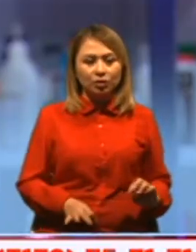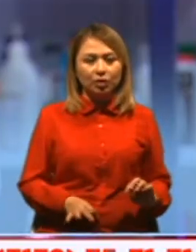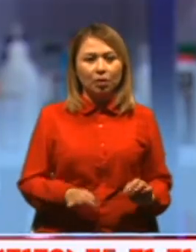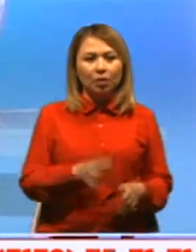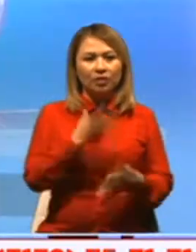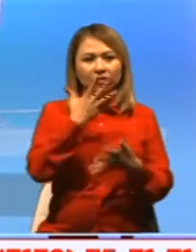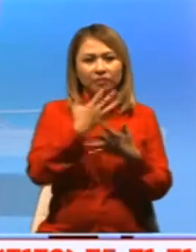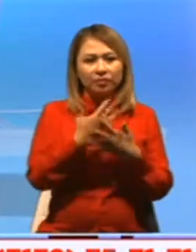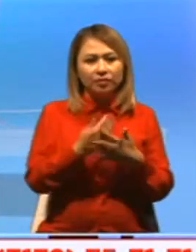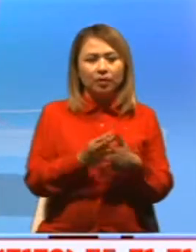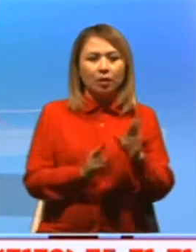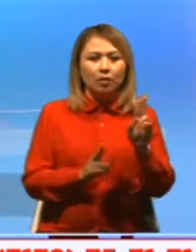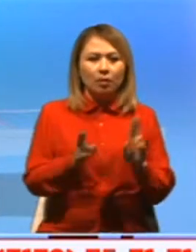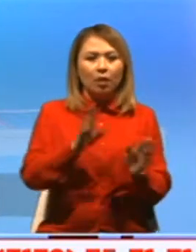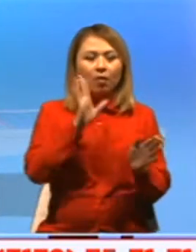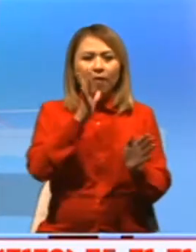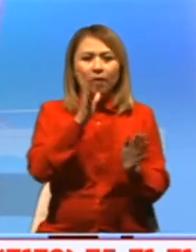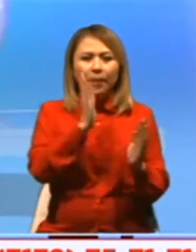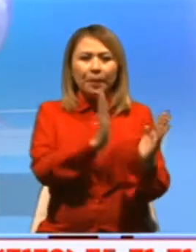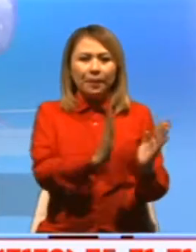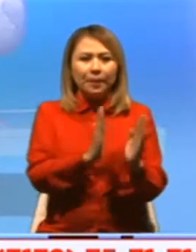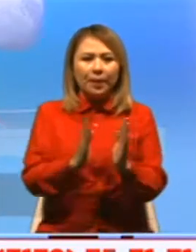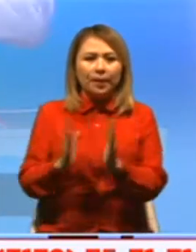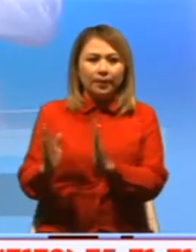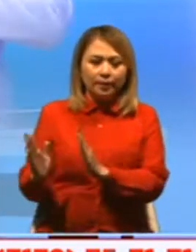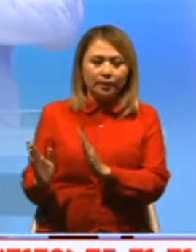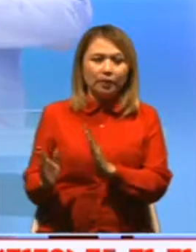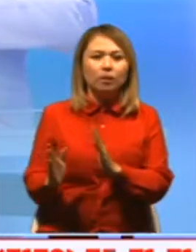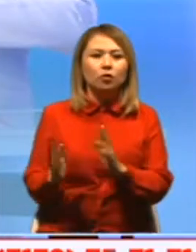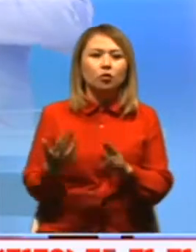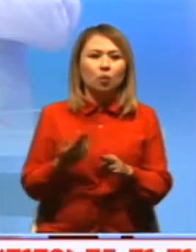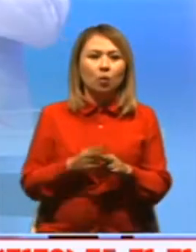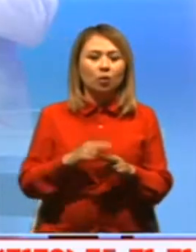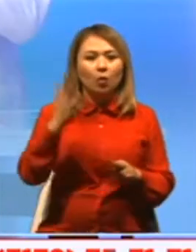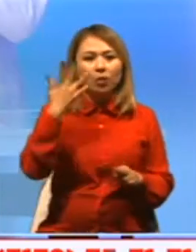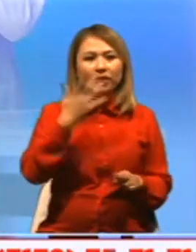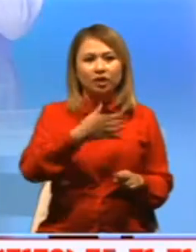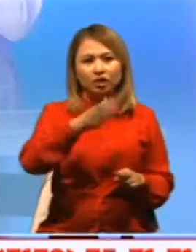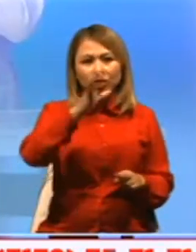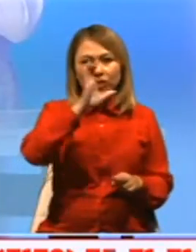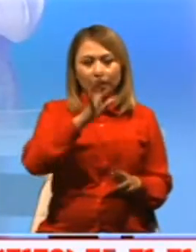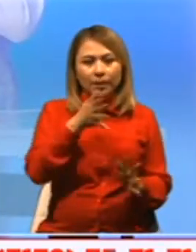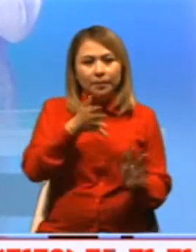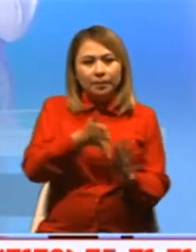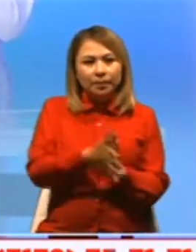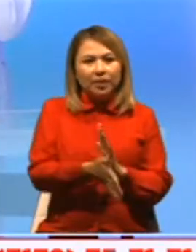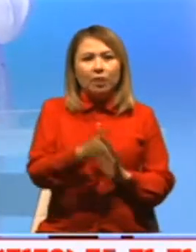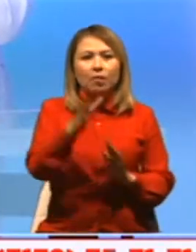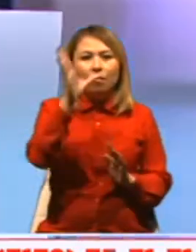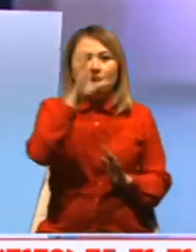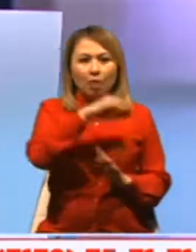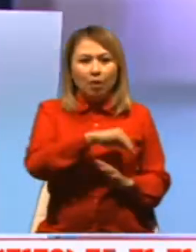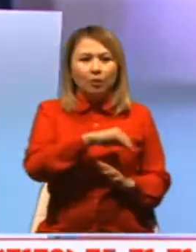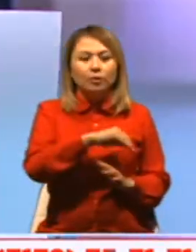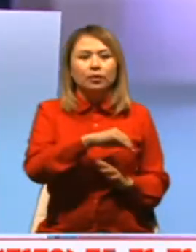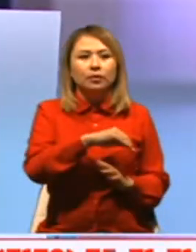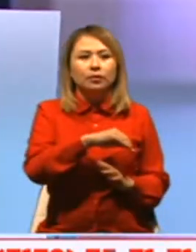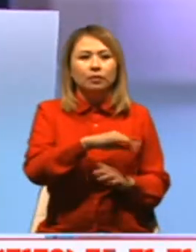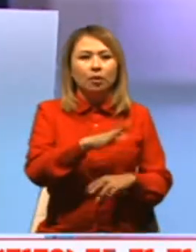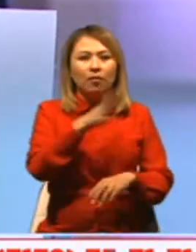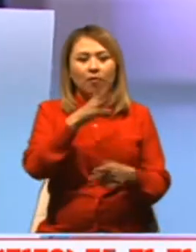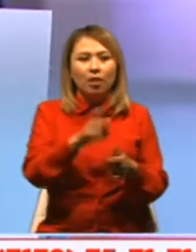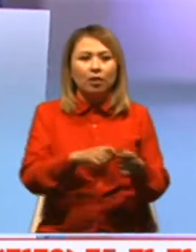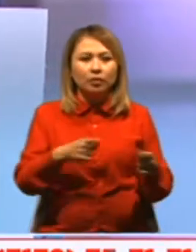арнайы өзінің амплитудалық уақыттарымен яғни жетеді. Сол кезде ішетін болсаңыз, сіңірілу уақыты, судың да сіңірілу уақыты